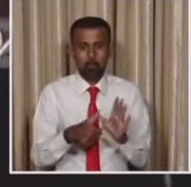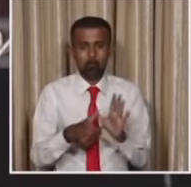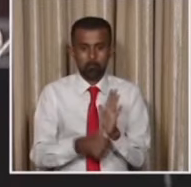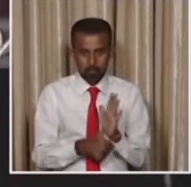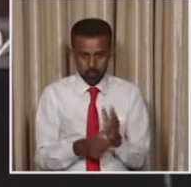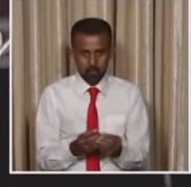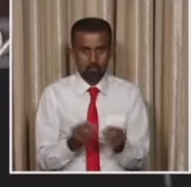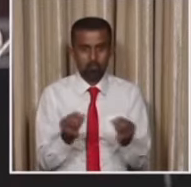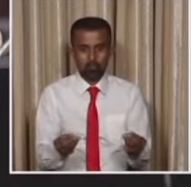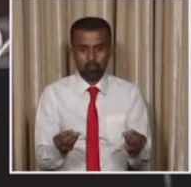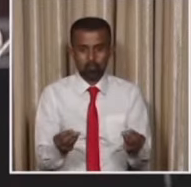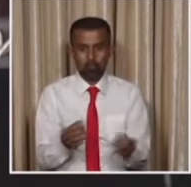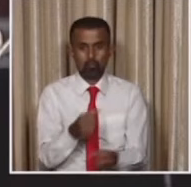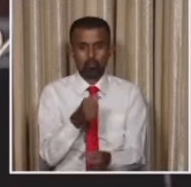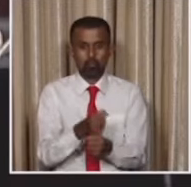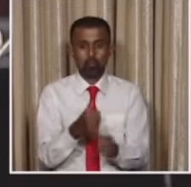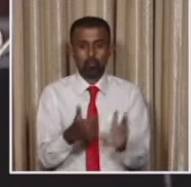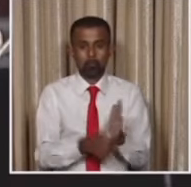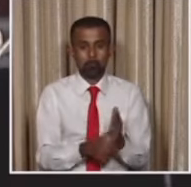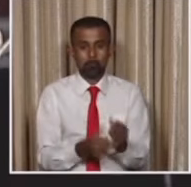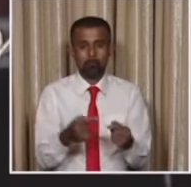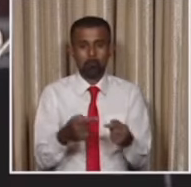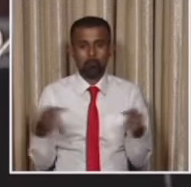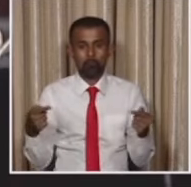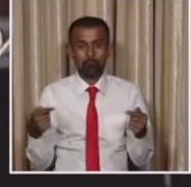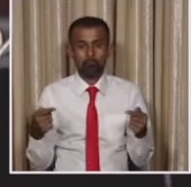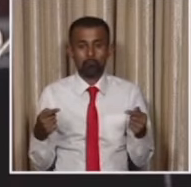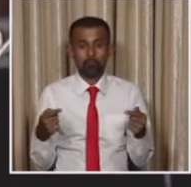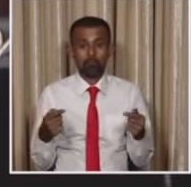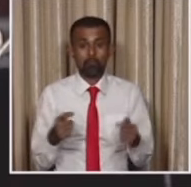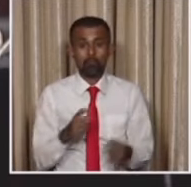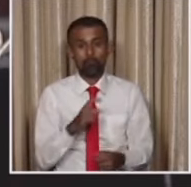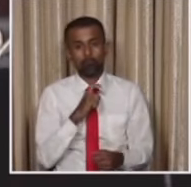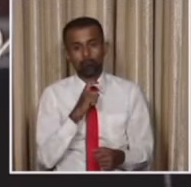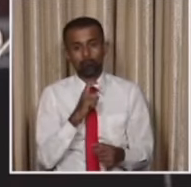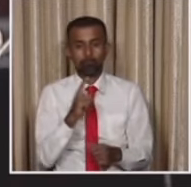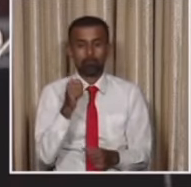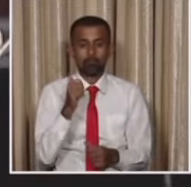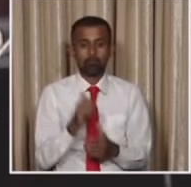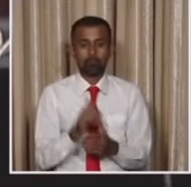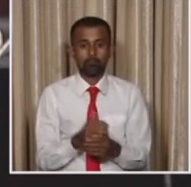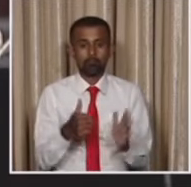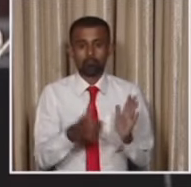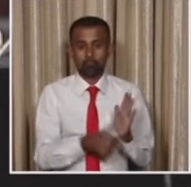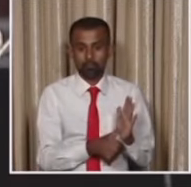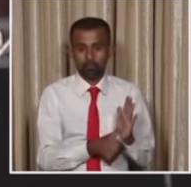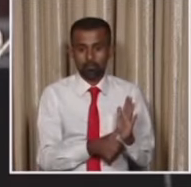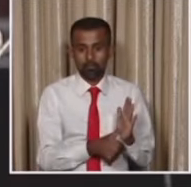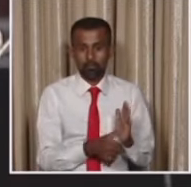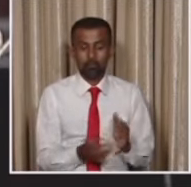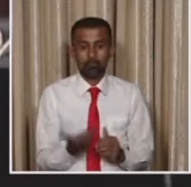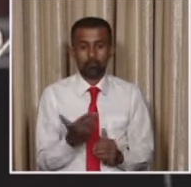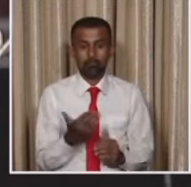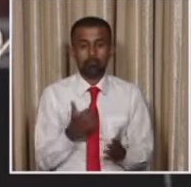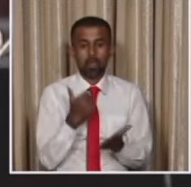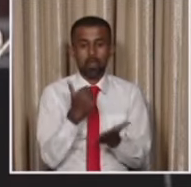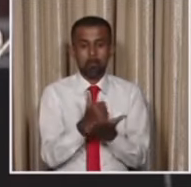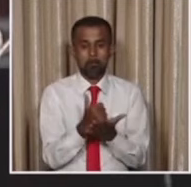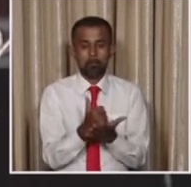ගෙනාවා. ආණ්ඩුවෙන් පනත ගෙනාවම විපක්ෂයෙන් හුරේ පාරාවේ. මේ පනතෙන් සිද්ධ වෙන්නේ මහා